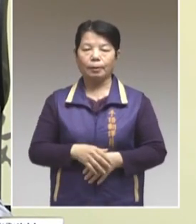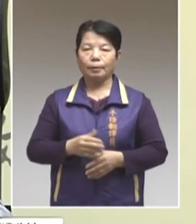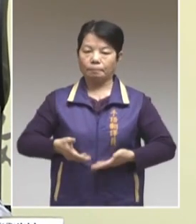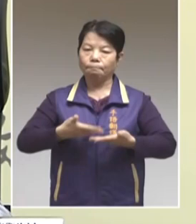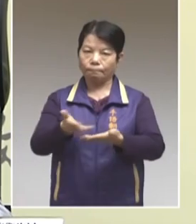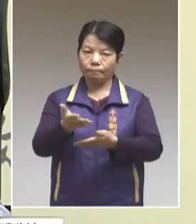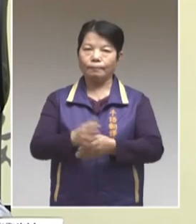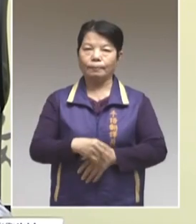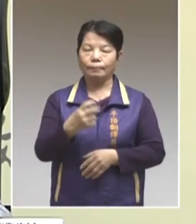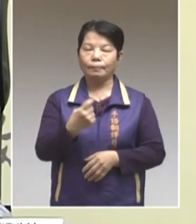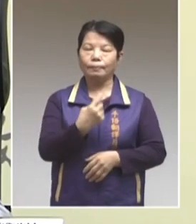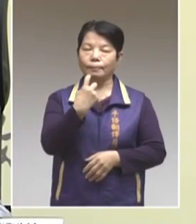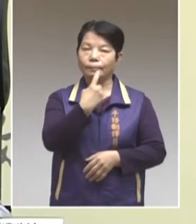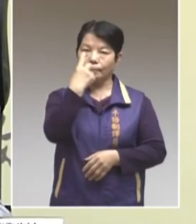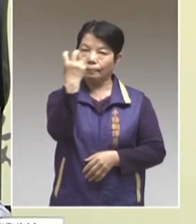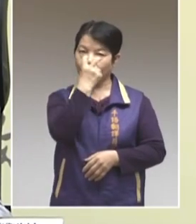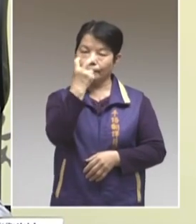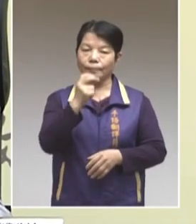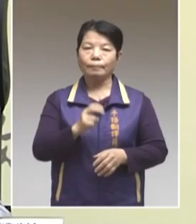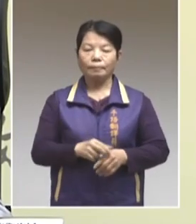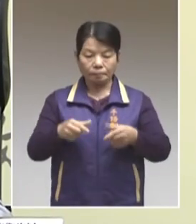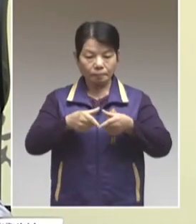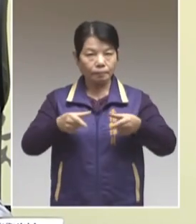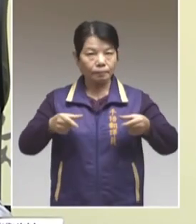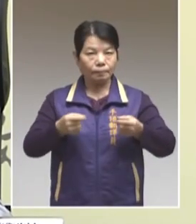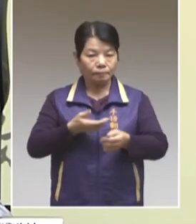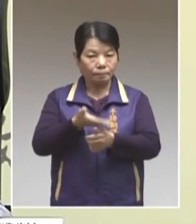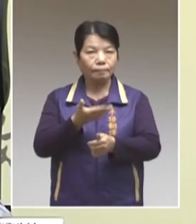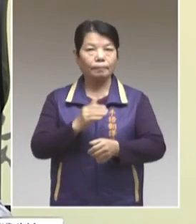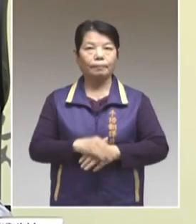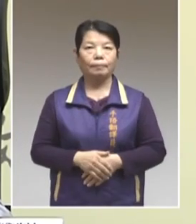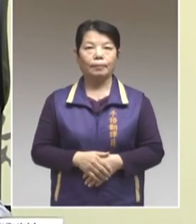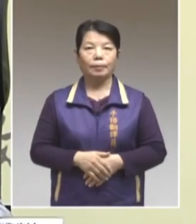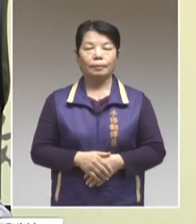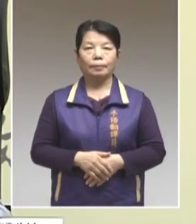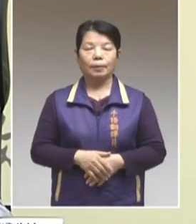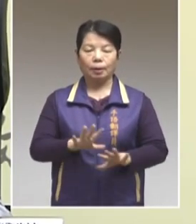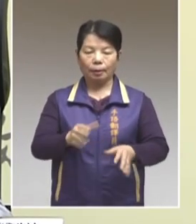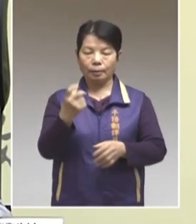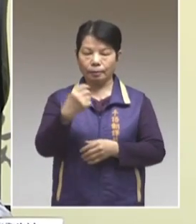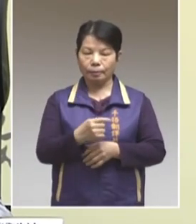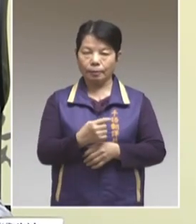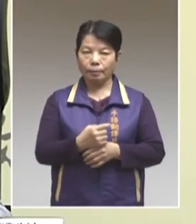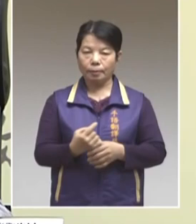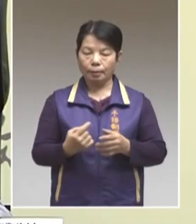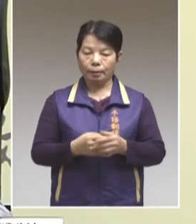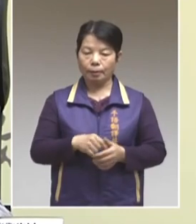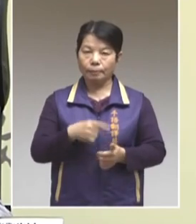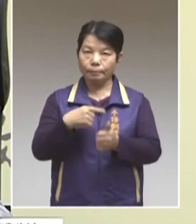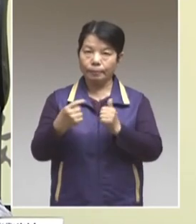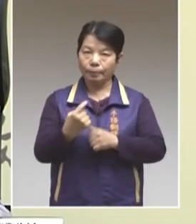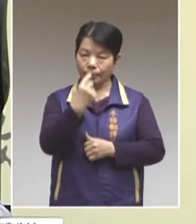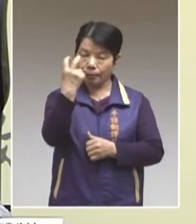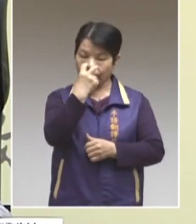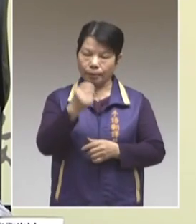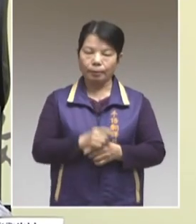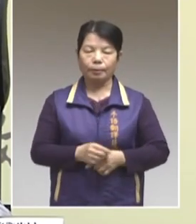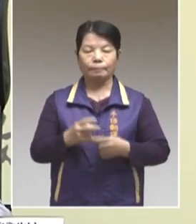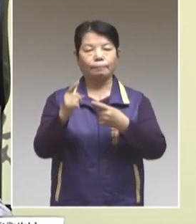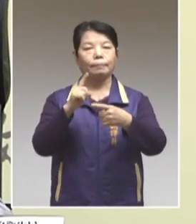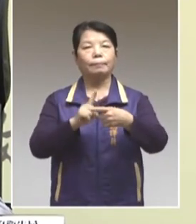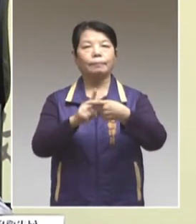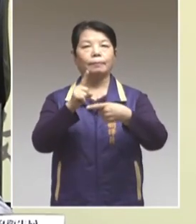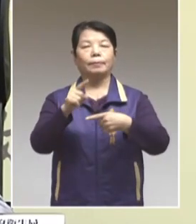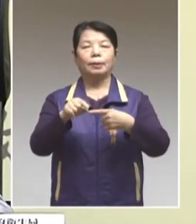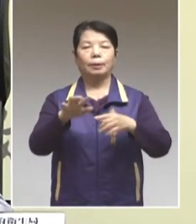剂，那并且在居家快筛试剂的指导、亲自指导之下，那裁剪呈现阳性的状况，那又亲自